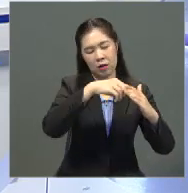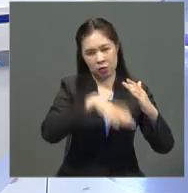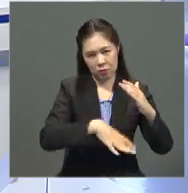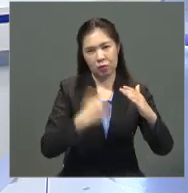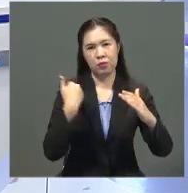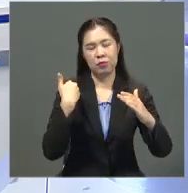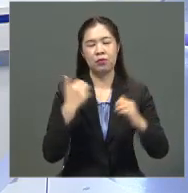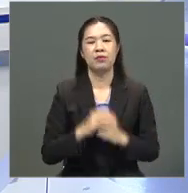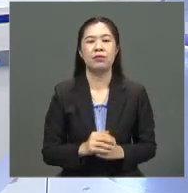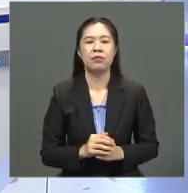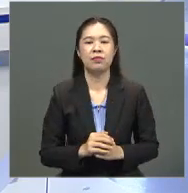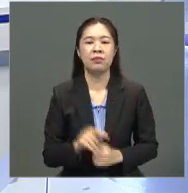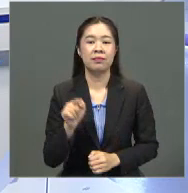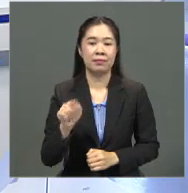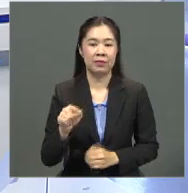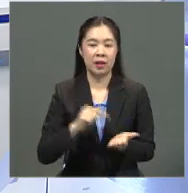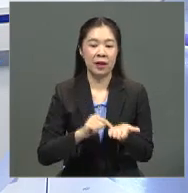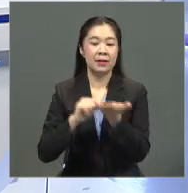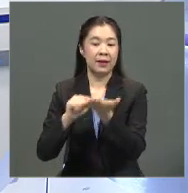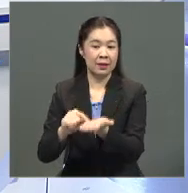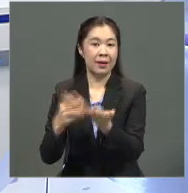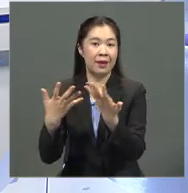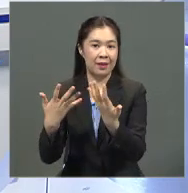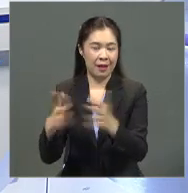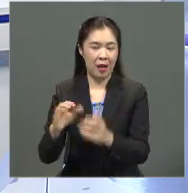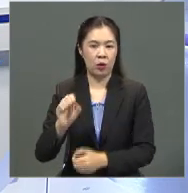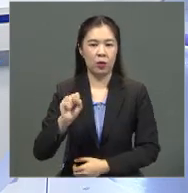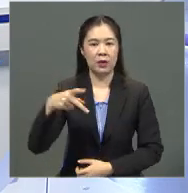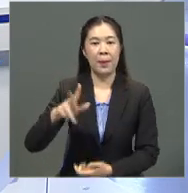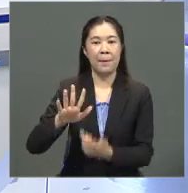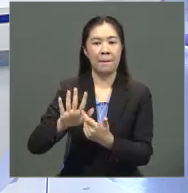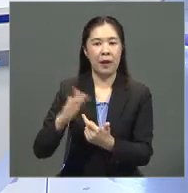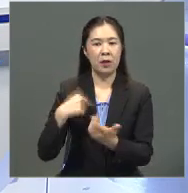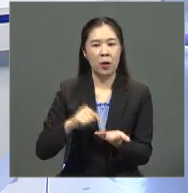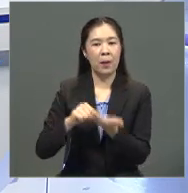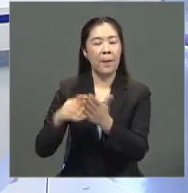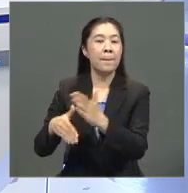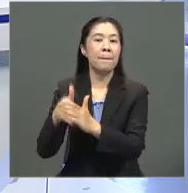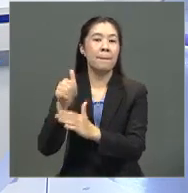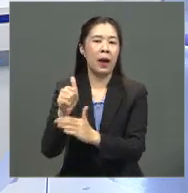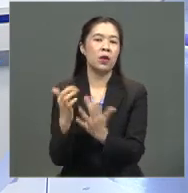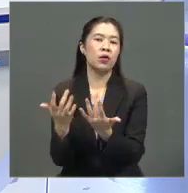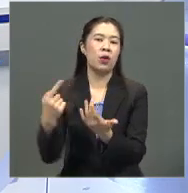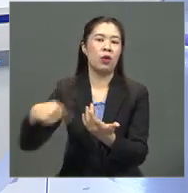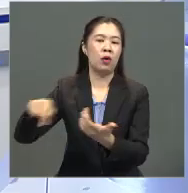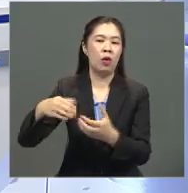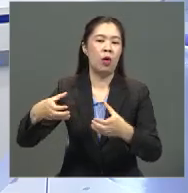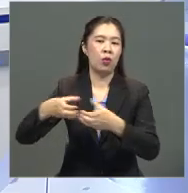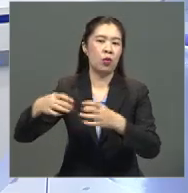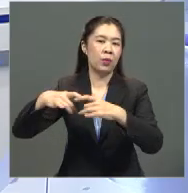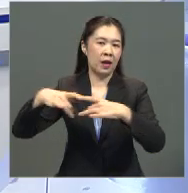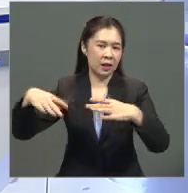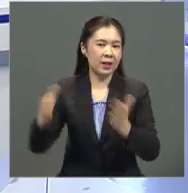ถ้าพรรคก้าวไกลเสนอแล้วจะสามารถที่จะผ่านยติจากสภาได้ทั้งหมดต้องรอเรื่องของเสียงสนับสนุนจากในส่วนของพรรคฝ่าย